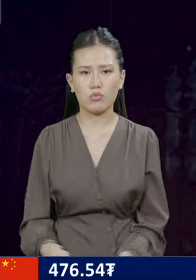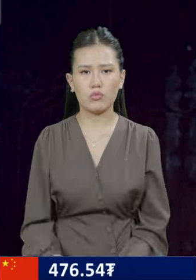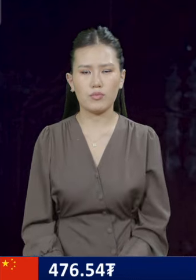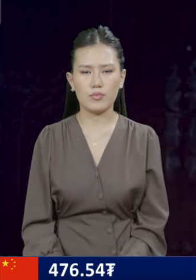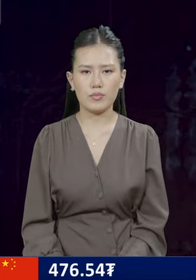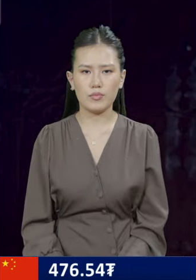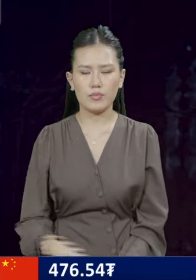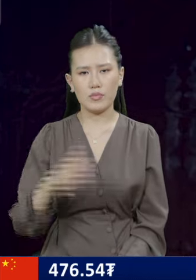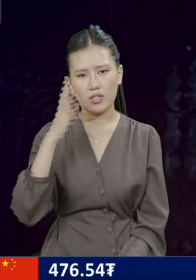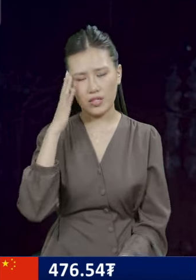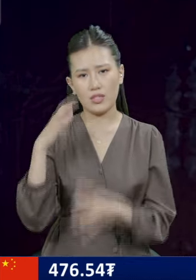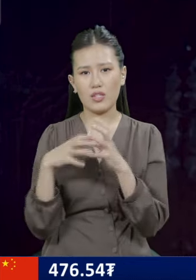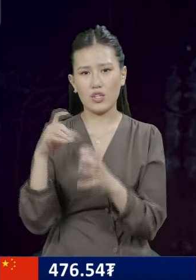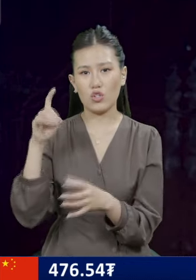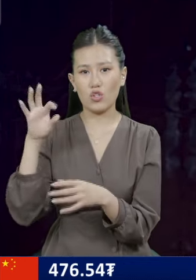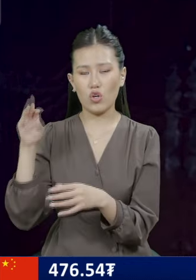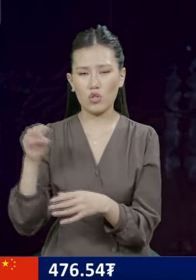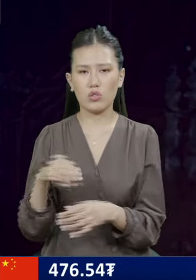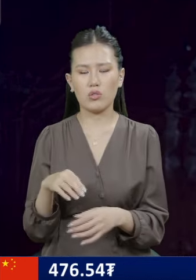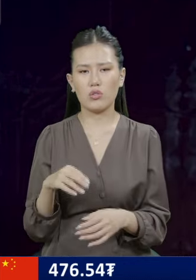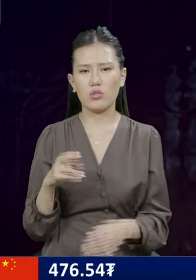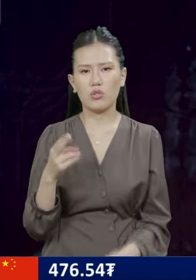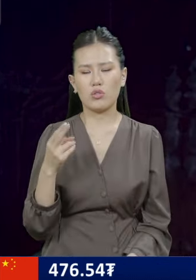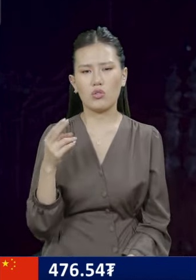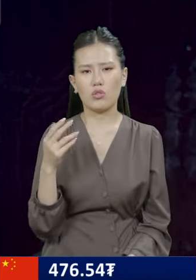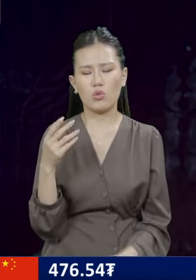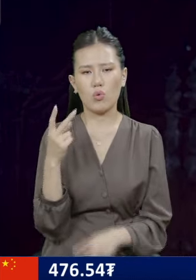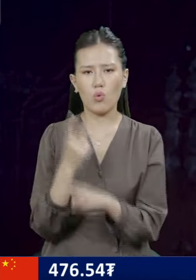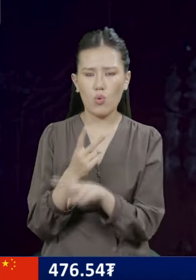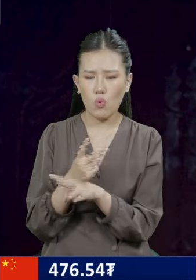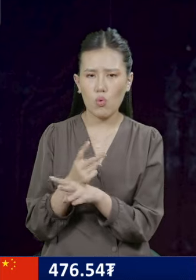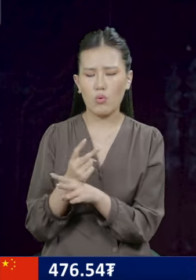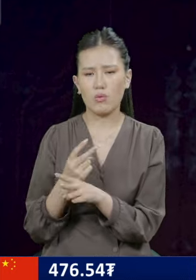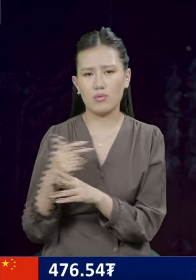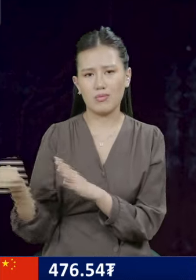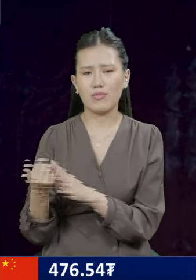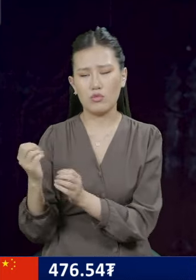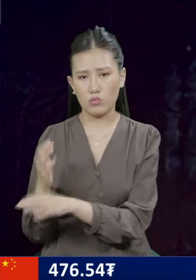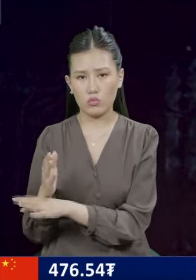Дэлхийн хотууд бол дорооны хөргөлтийнхээ хууль эрх зүйн орчныг шийдчихлээ. Тэгэхээр Монгол улс